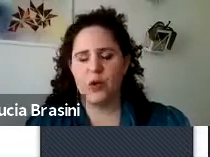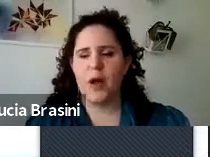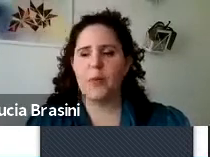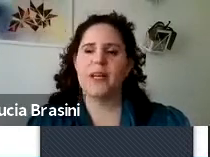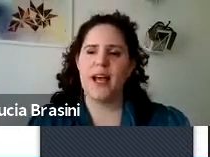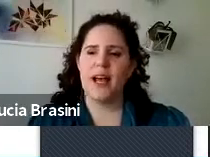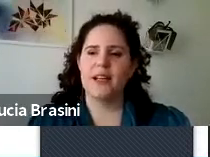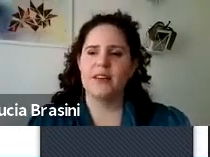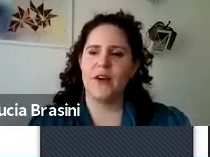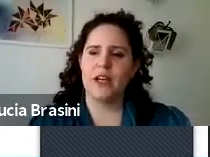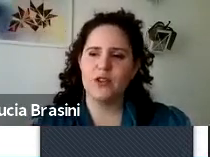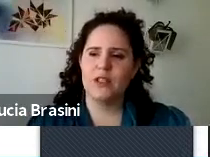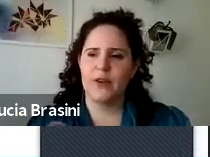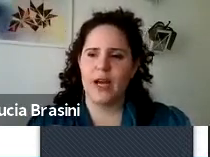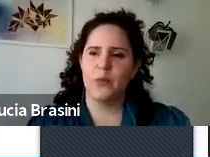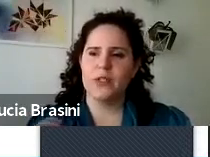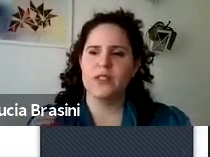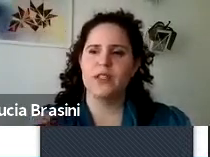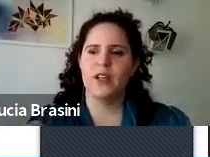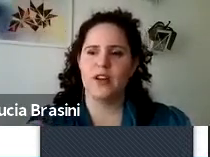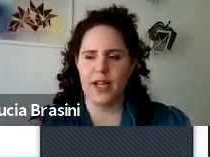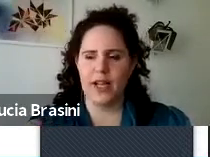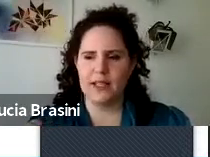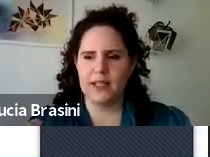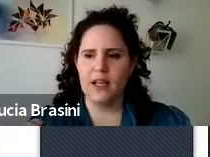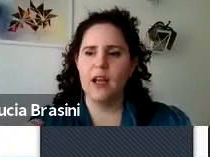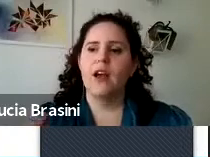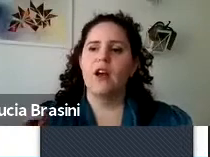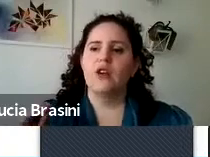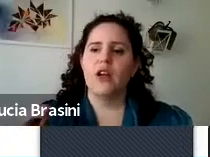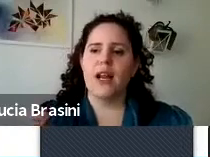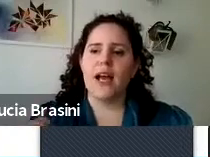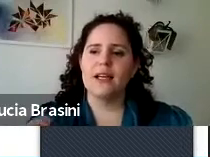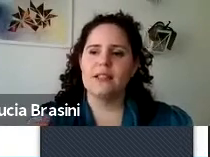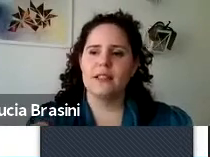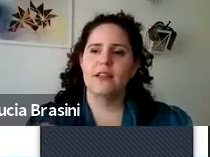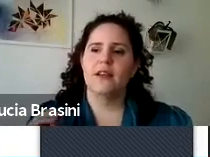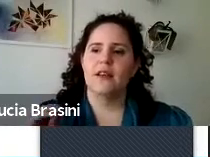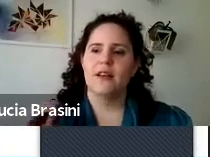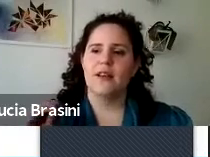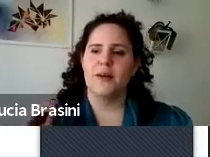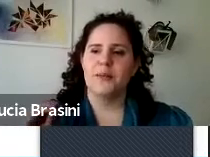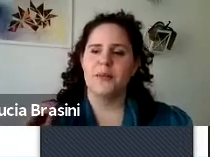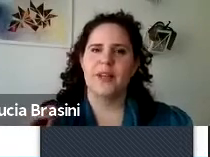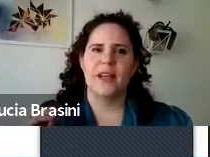indifferente, secondo me, perché il fatto di fare questi interventi non è che